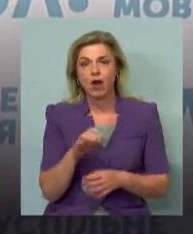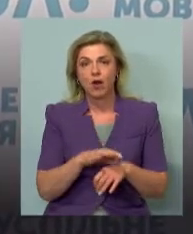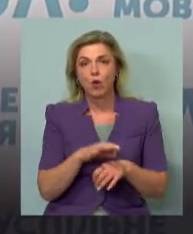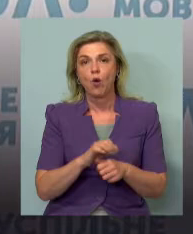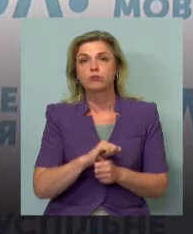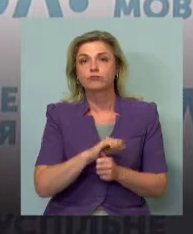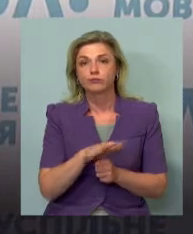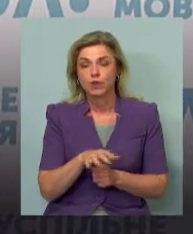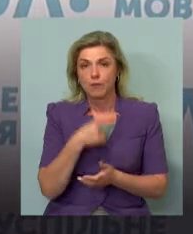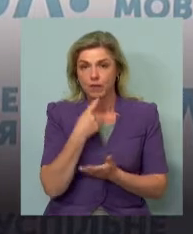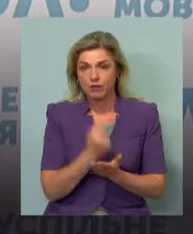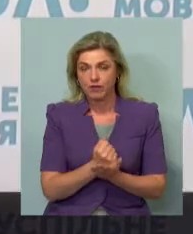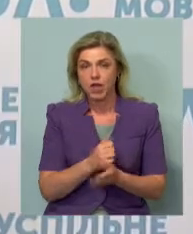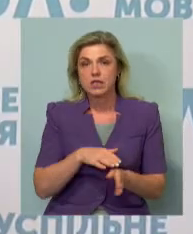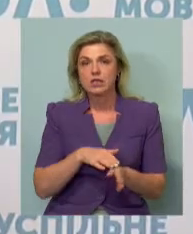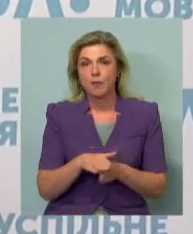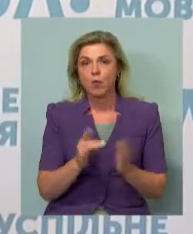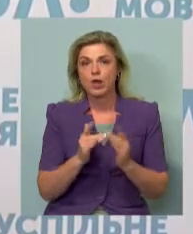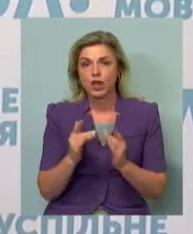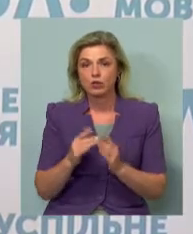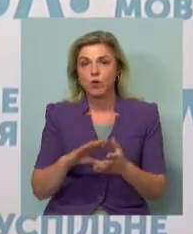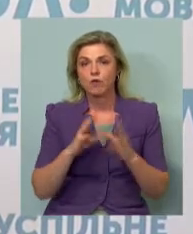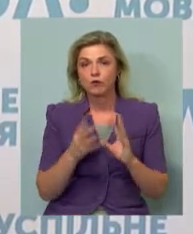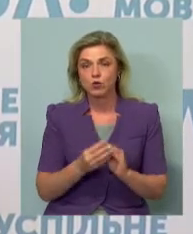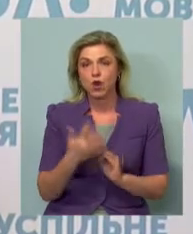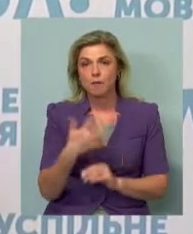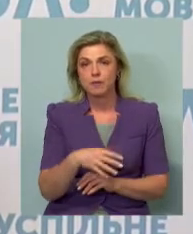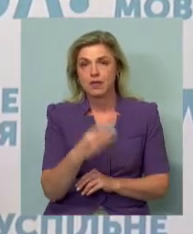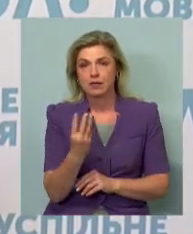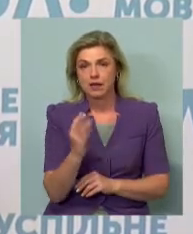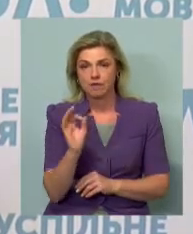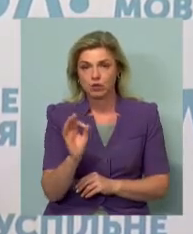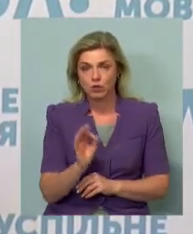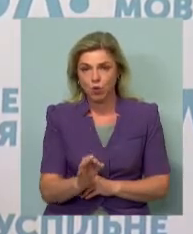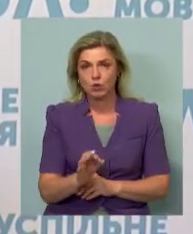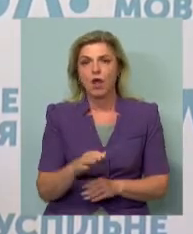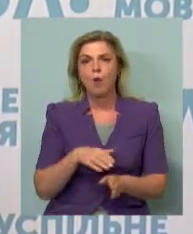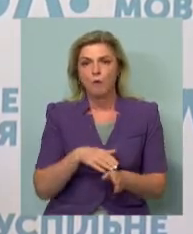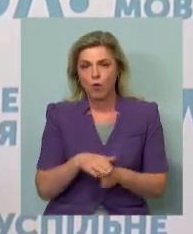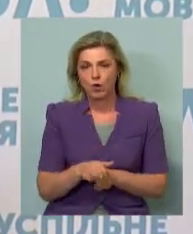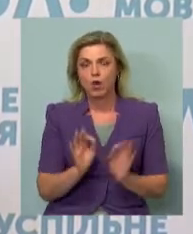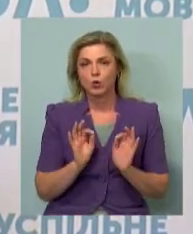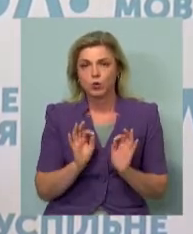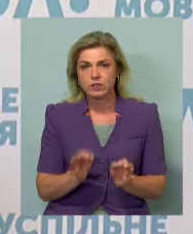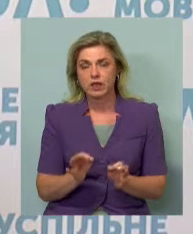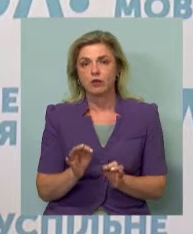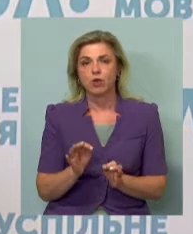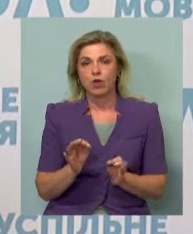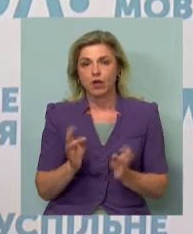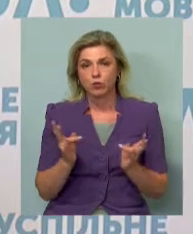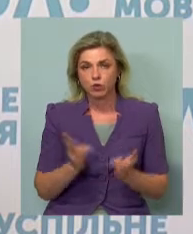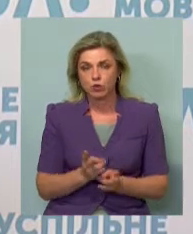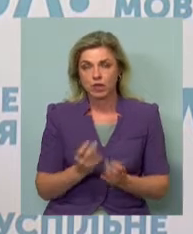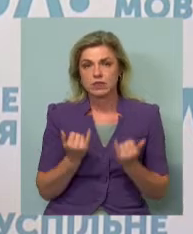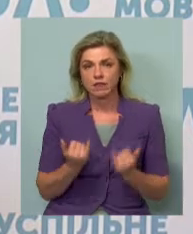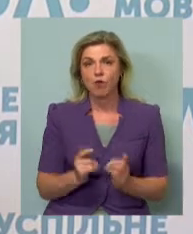ковідом. Заповненість ліжок складає 53%, тому абсолютно раціонально, доцільно і слушно сьогодні